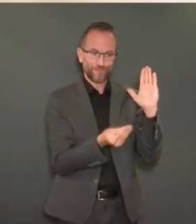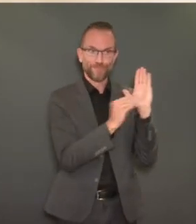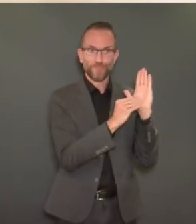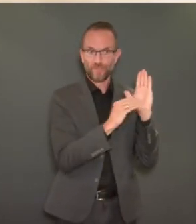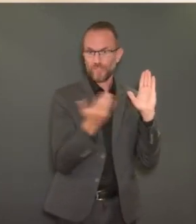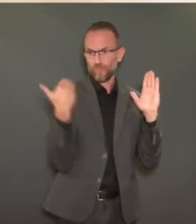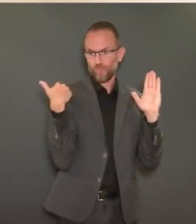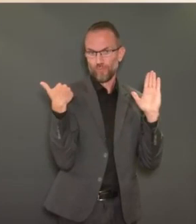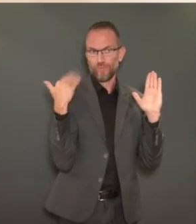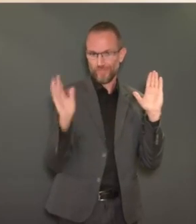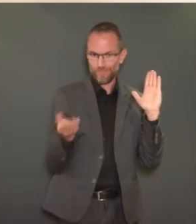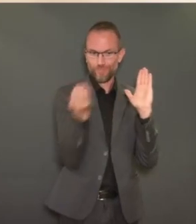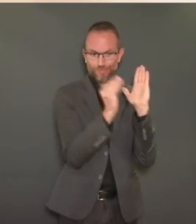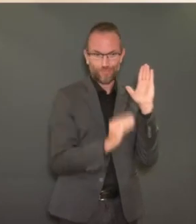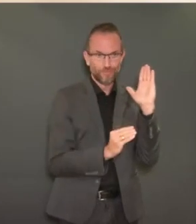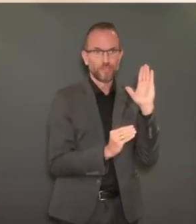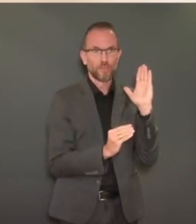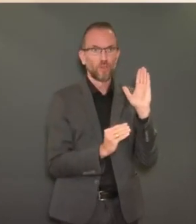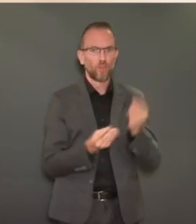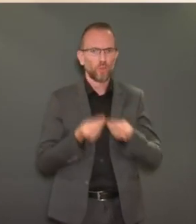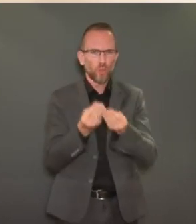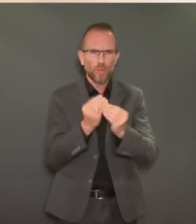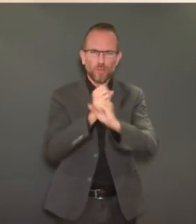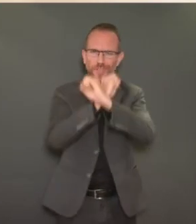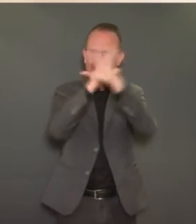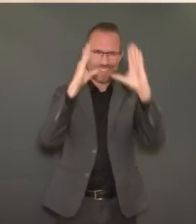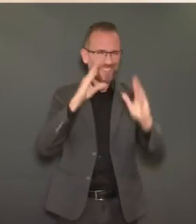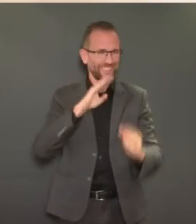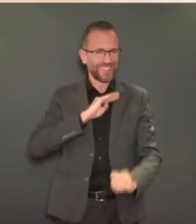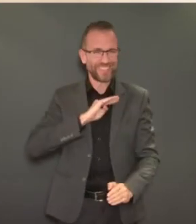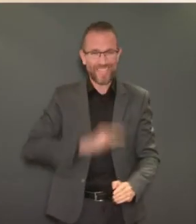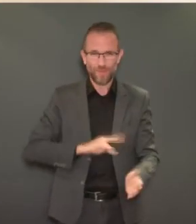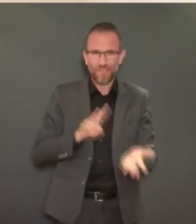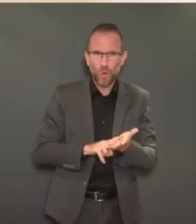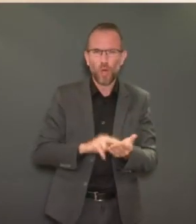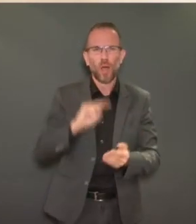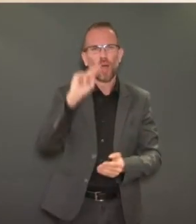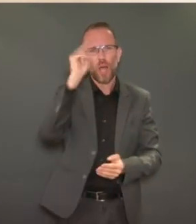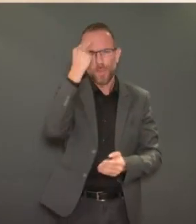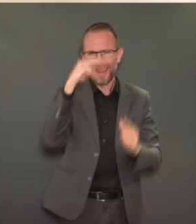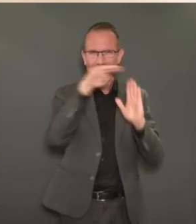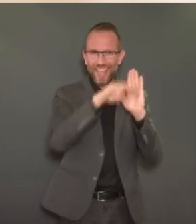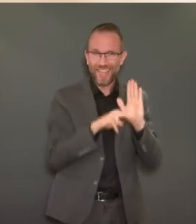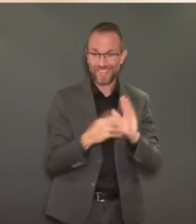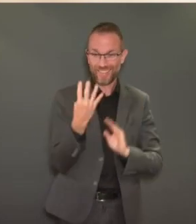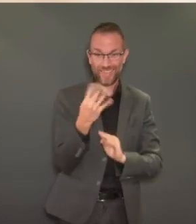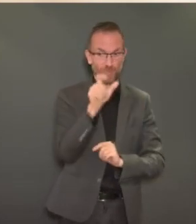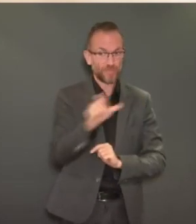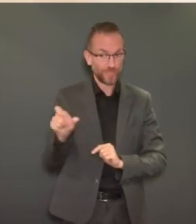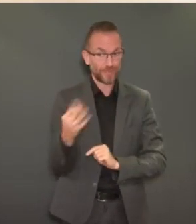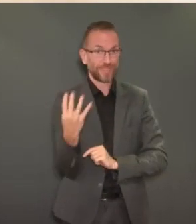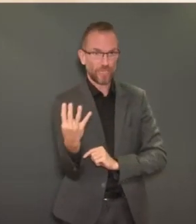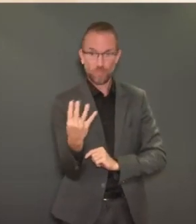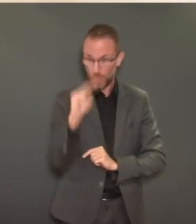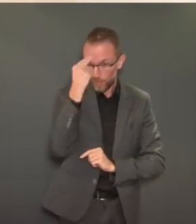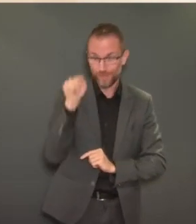les mesures les plus simples que possible. Vous vous rappelez probablement de la règle des 4 qu'on a implémentée. La raison